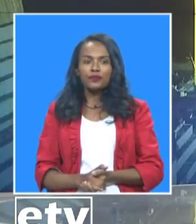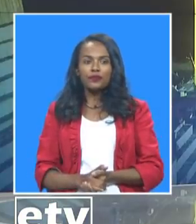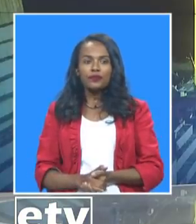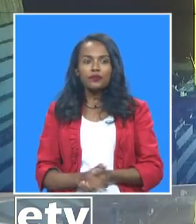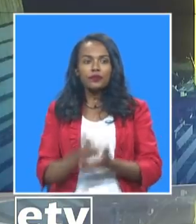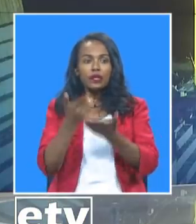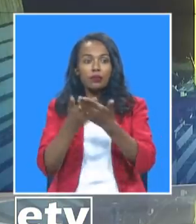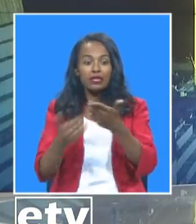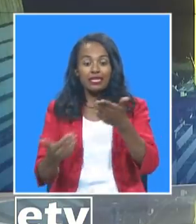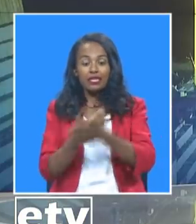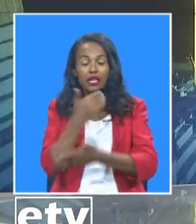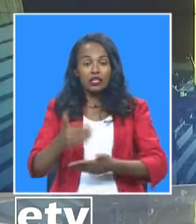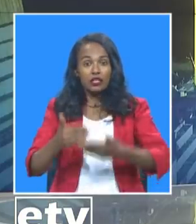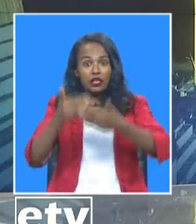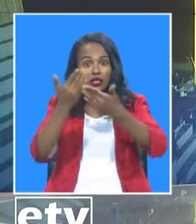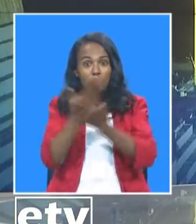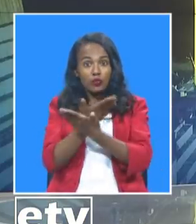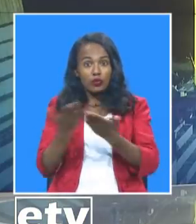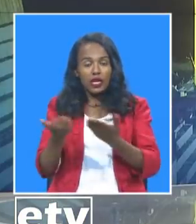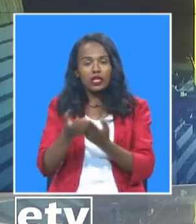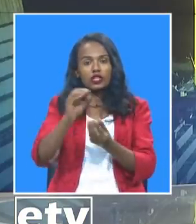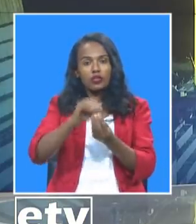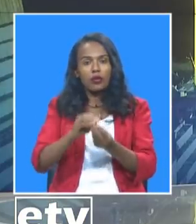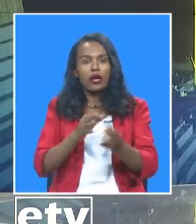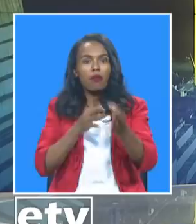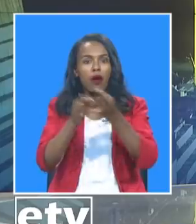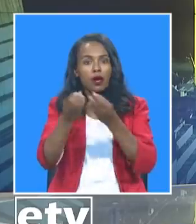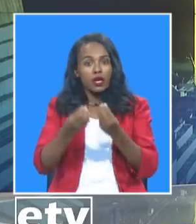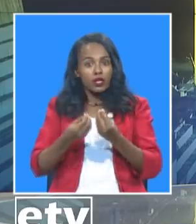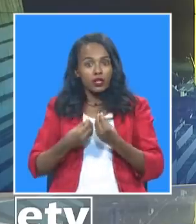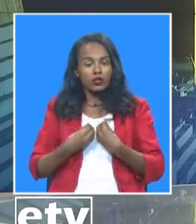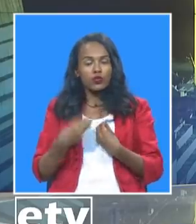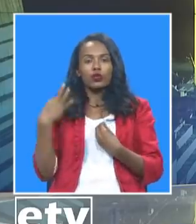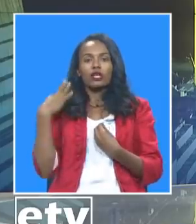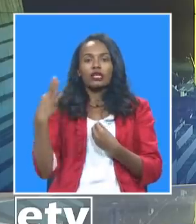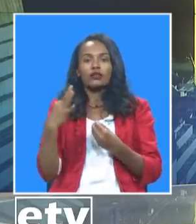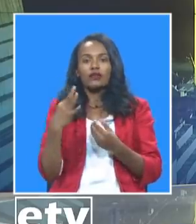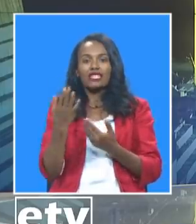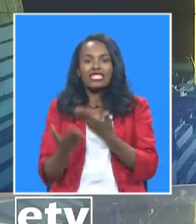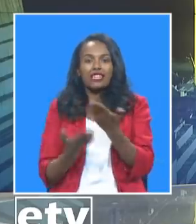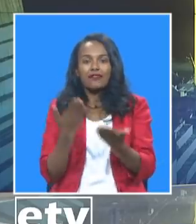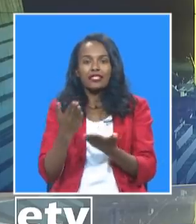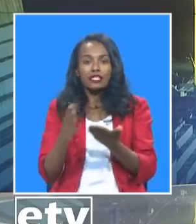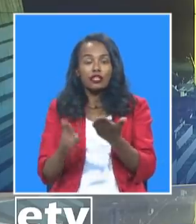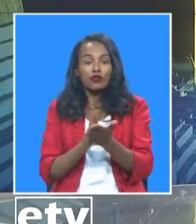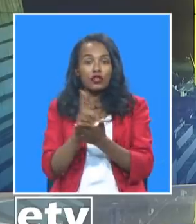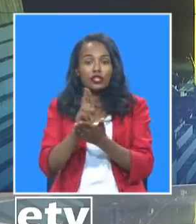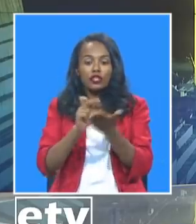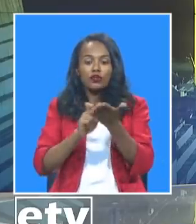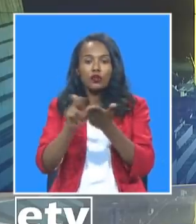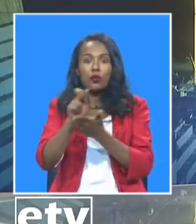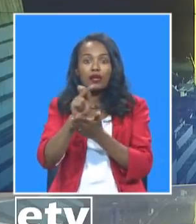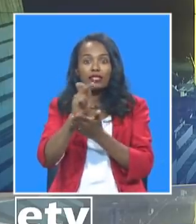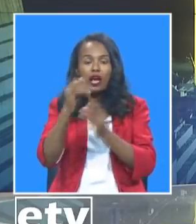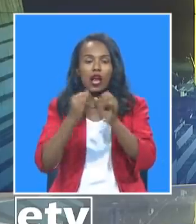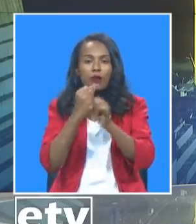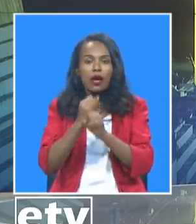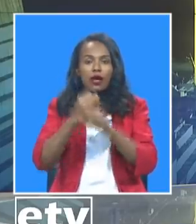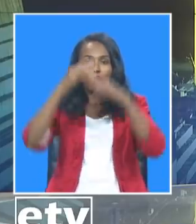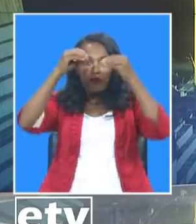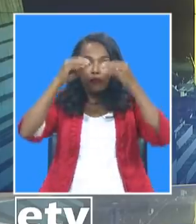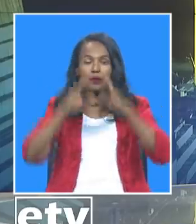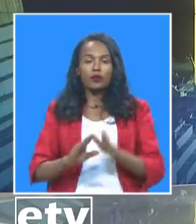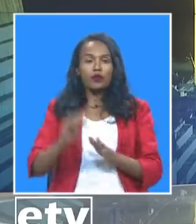በዚሁ በህዳሴው ግድብ ጉዳይ ላይ ተጨማሪ ማብራሪያ የሰጡን የሲቪል ሰርቪስ ዩኒቨርሲቲ የዲፕሎማሲና ዓለም አቀፍ ግንኙነት መምህሩ